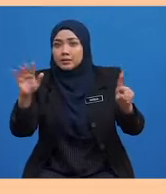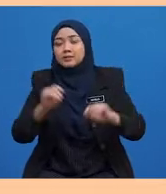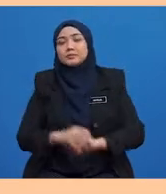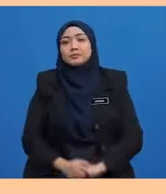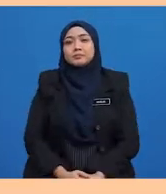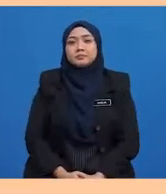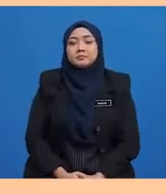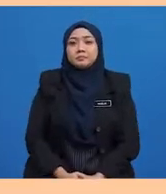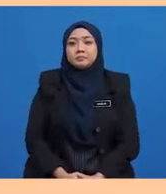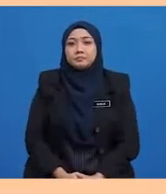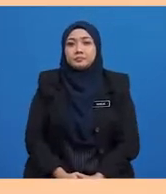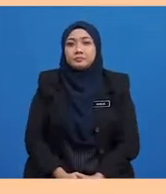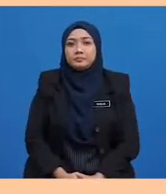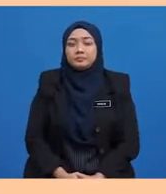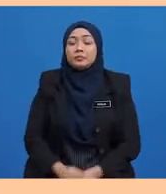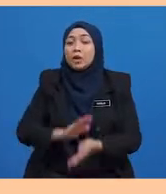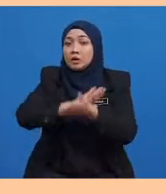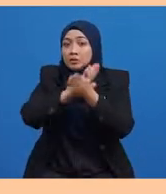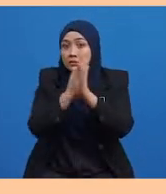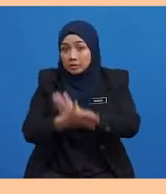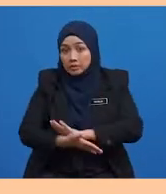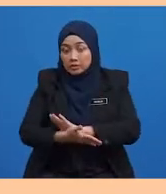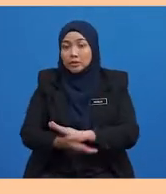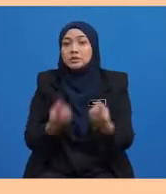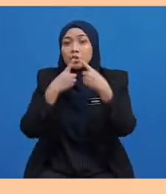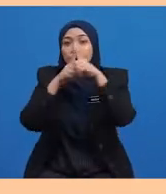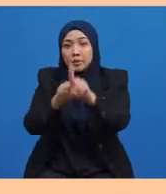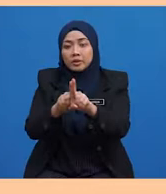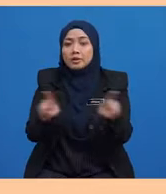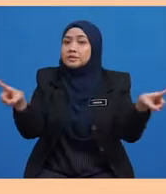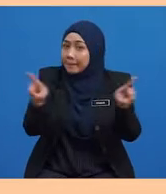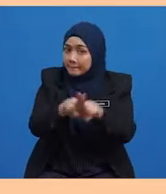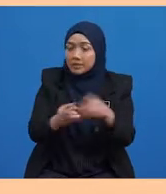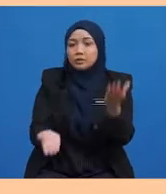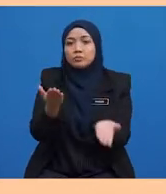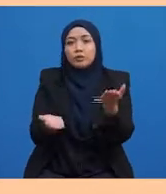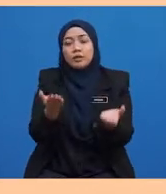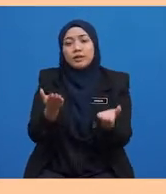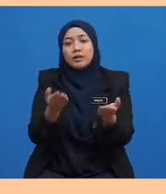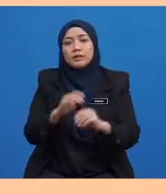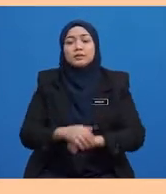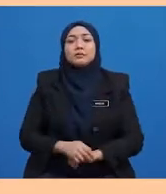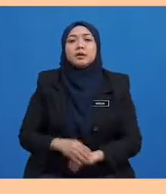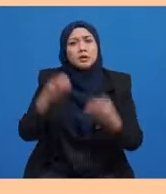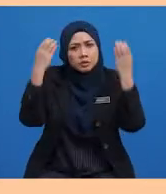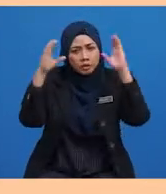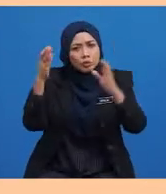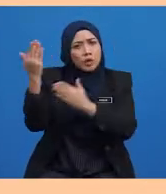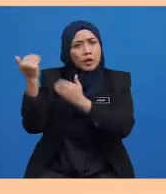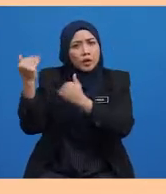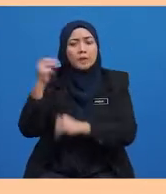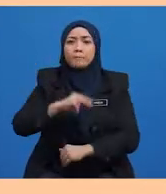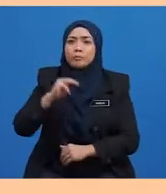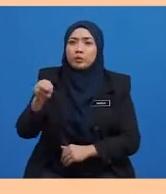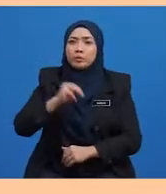kemungkinan. Cikgu harap murid-murid dapat memahami konsep kebolehjadian dan juga